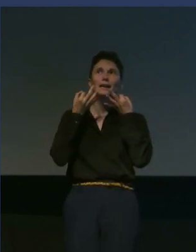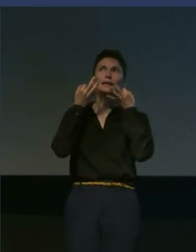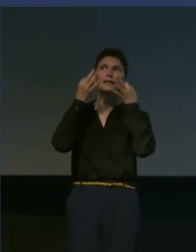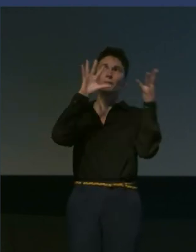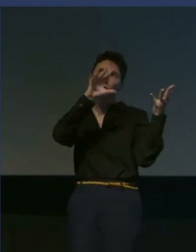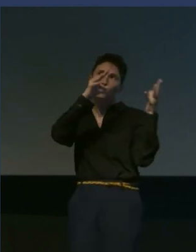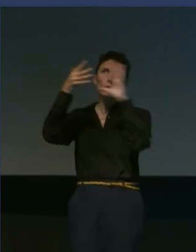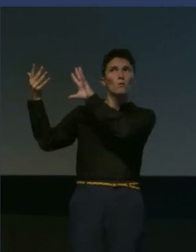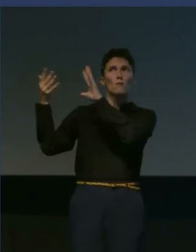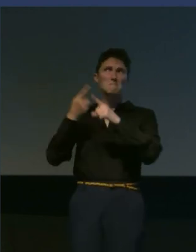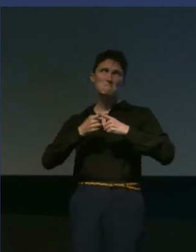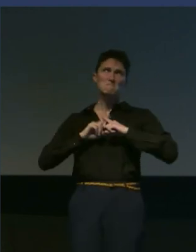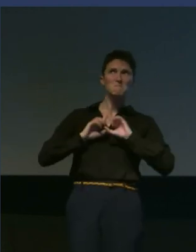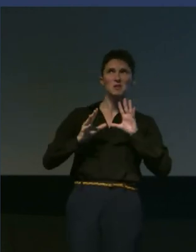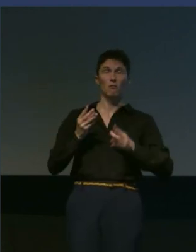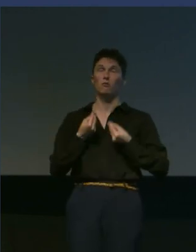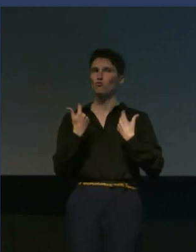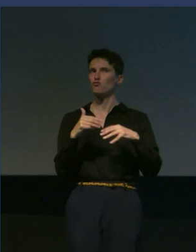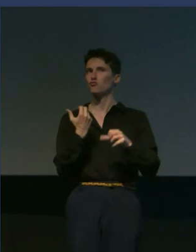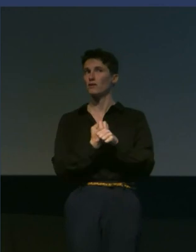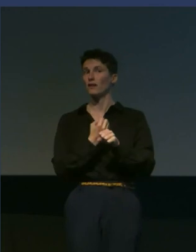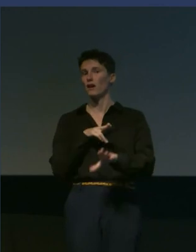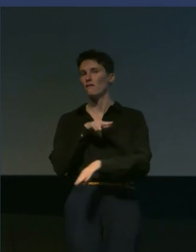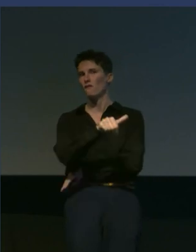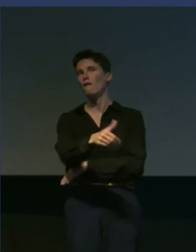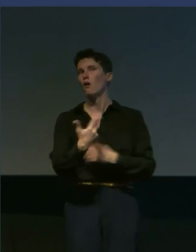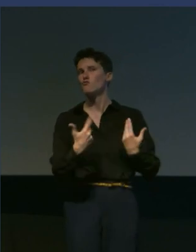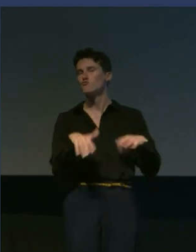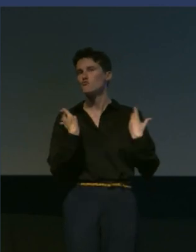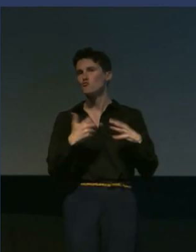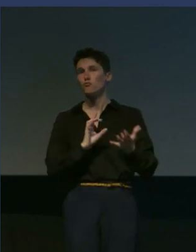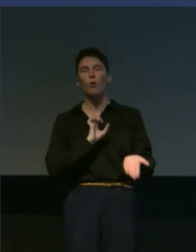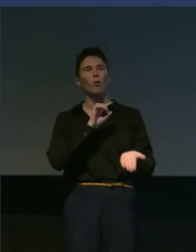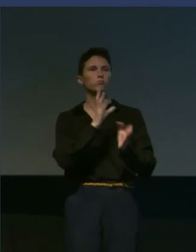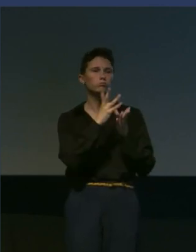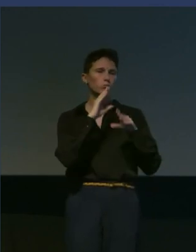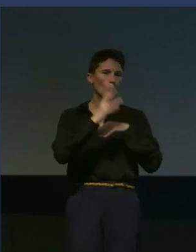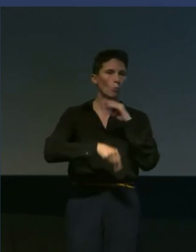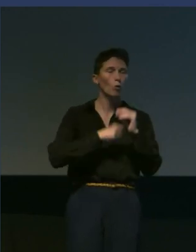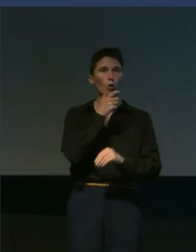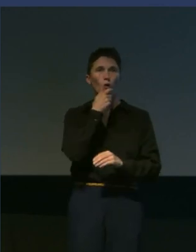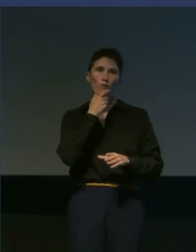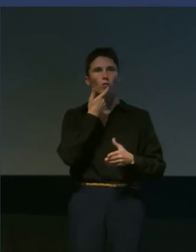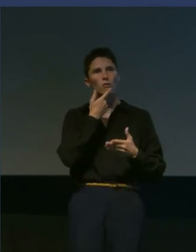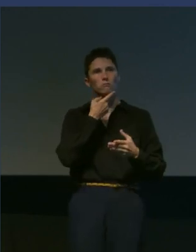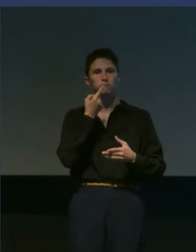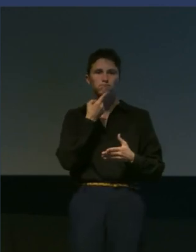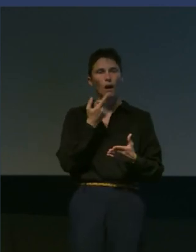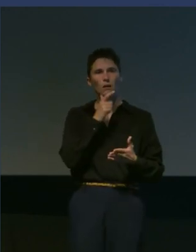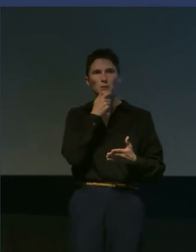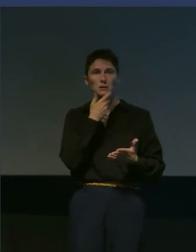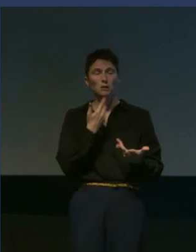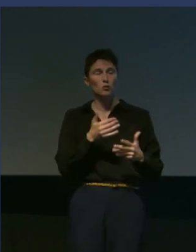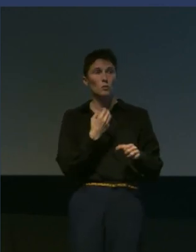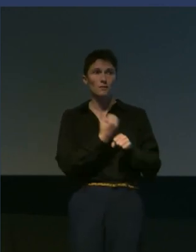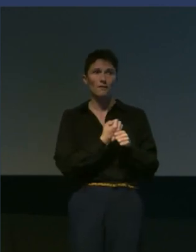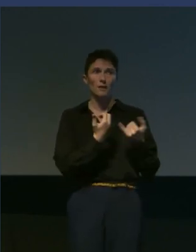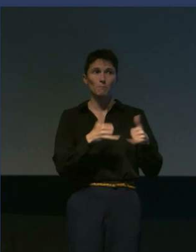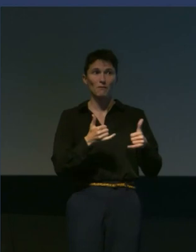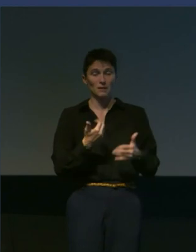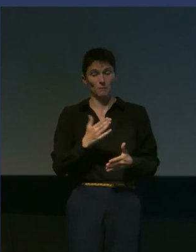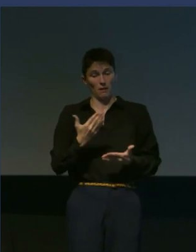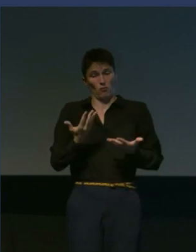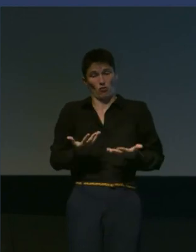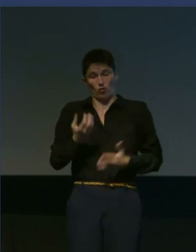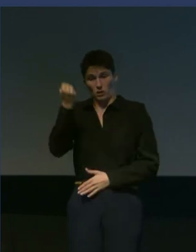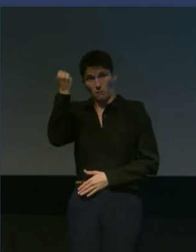petits oui, et c'était venu dans mon anglais, oui, il y avait beaucoup de travail, mais aujourd'hui encore plus, parce